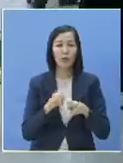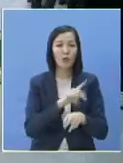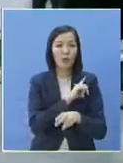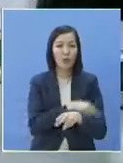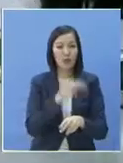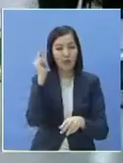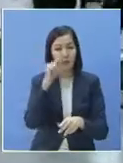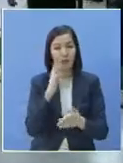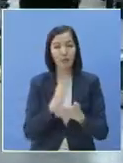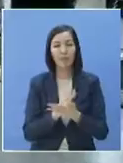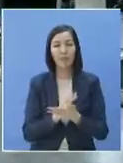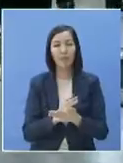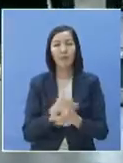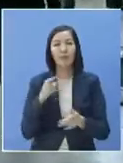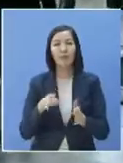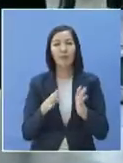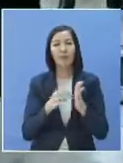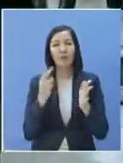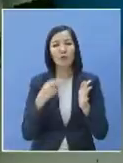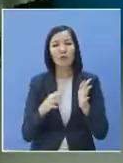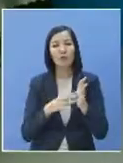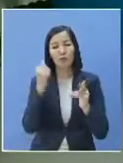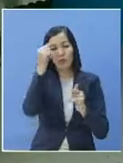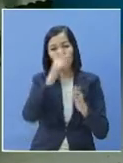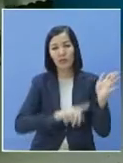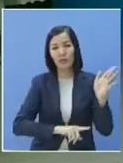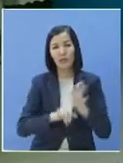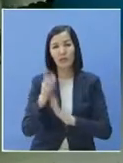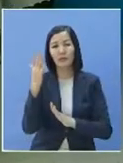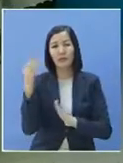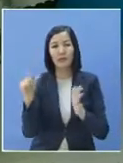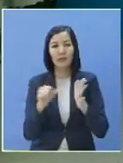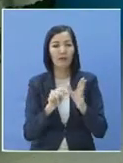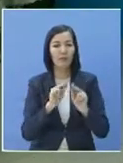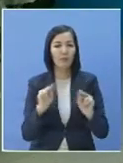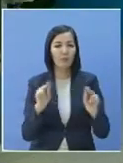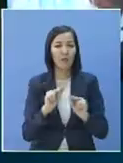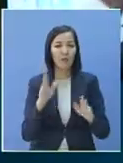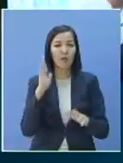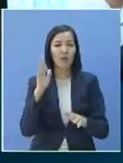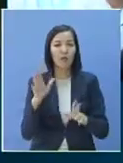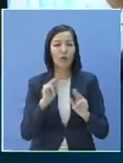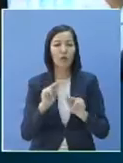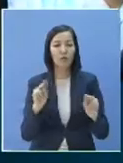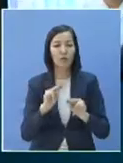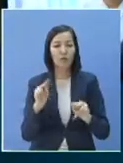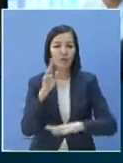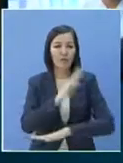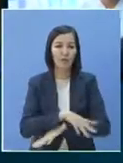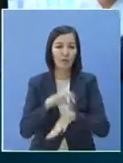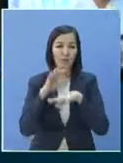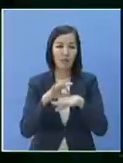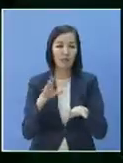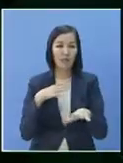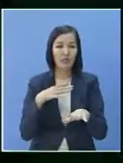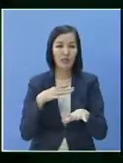беретін. Колледж өз бастауын 1929 жылдан алады. Алғашқыда 5-6 мұғалімнің болашақ ұстаздарға дәріс оқуымен жұмысын